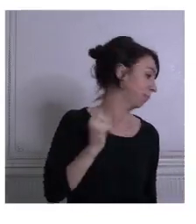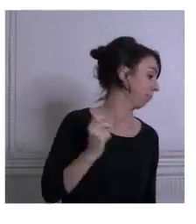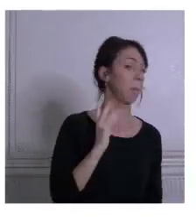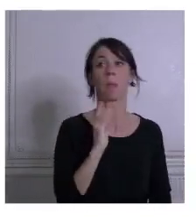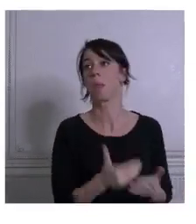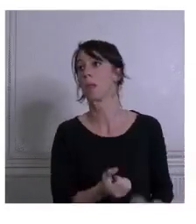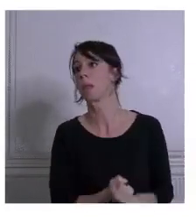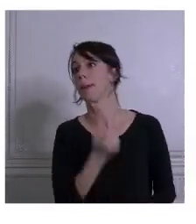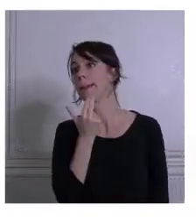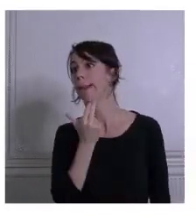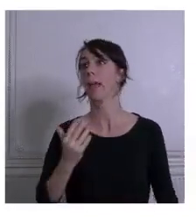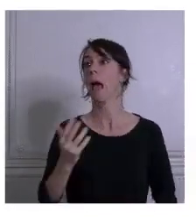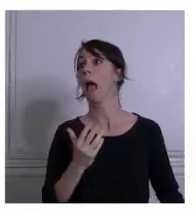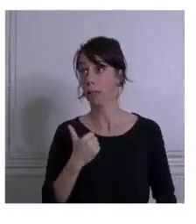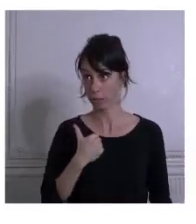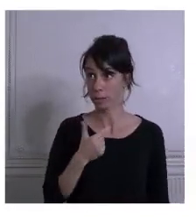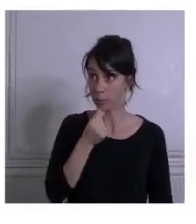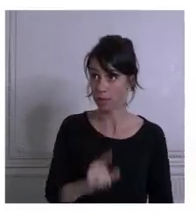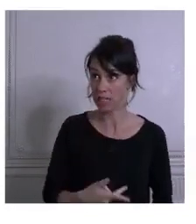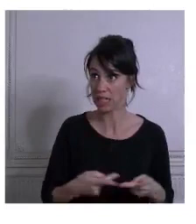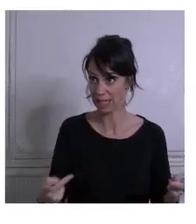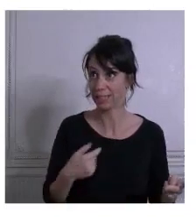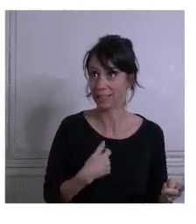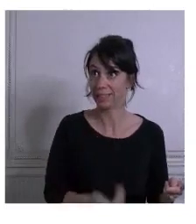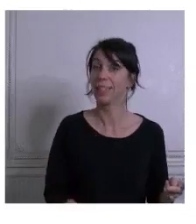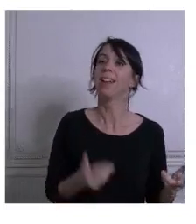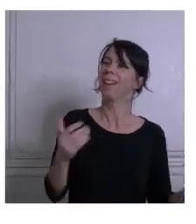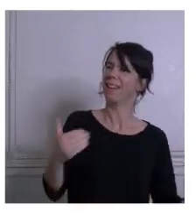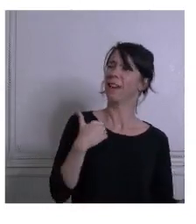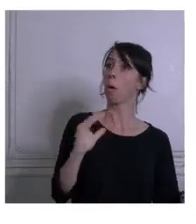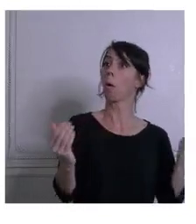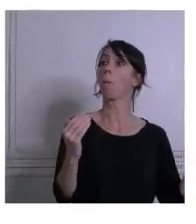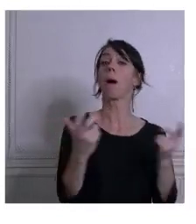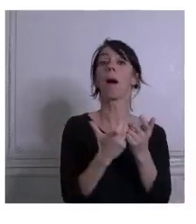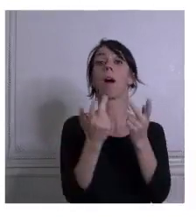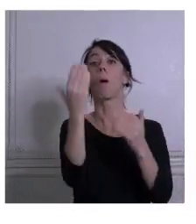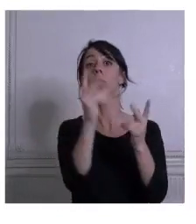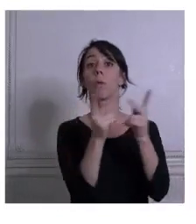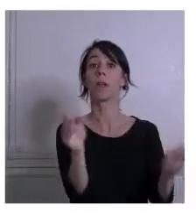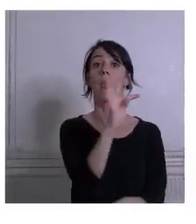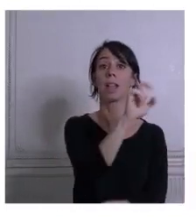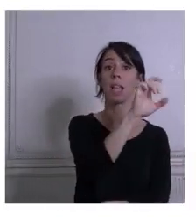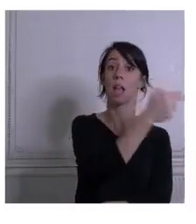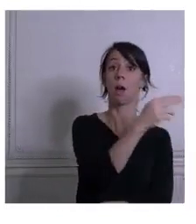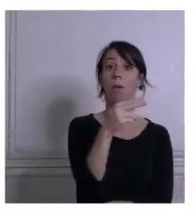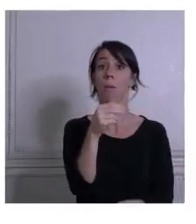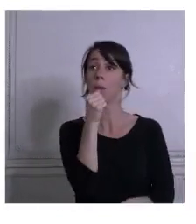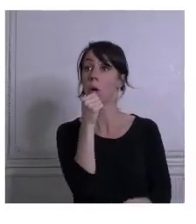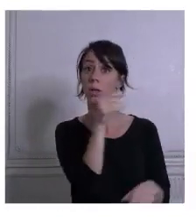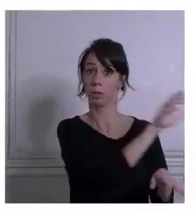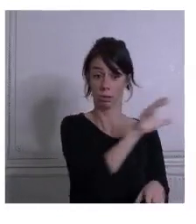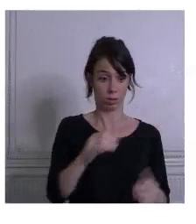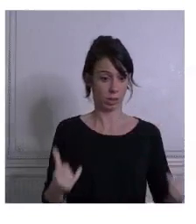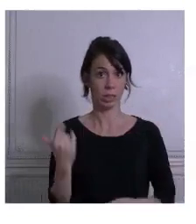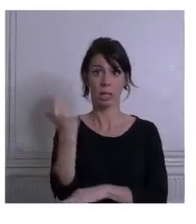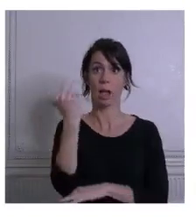cas. Et puis, par rapport à votre dernière observation, mon cher collègue, oui,